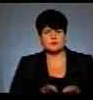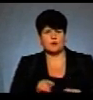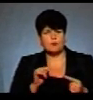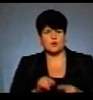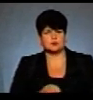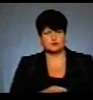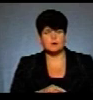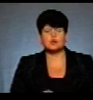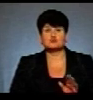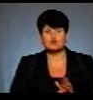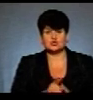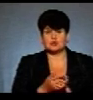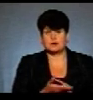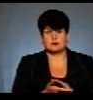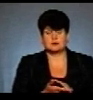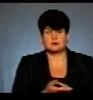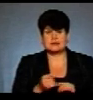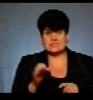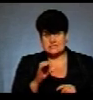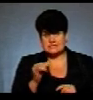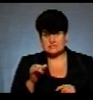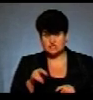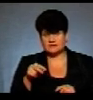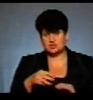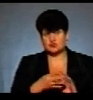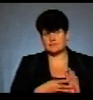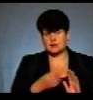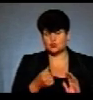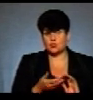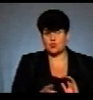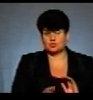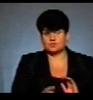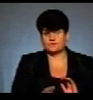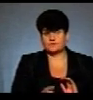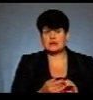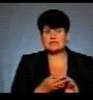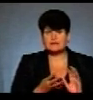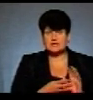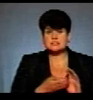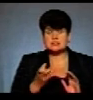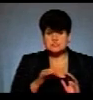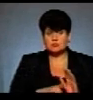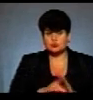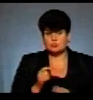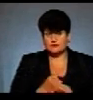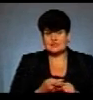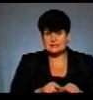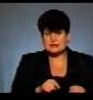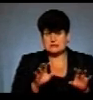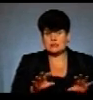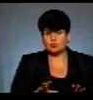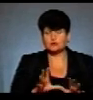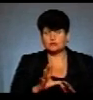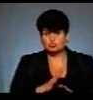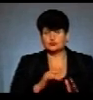булінгу ми розпочали саме з січня 2019 року, адже 19 січня набрав чинність цей закон і було